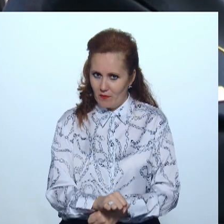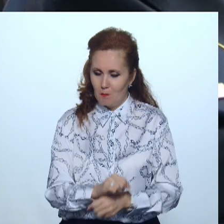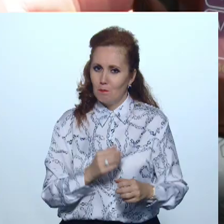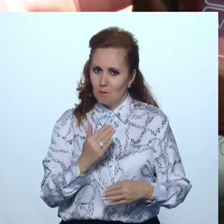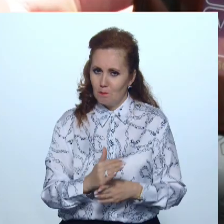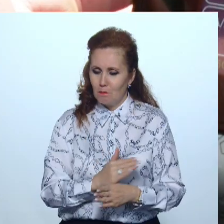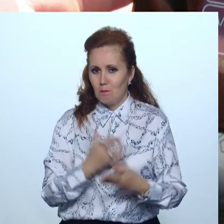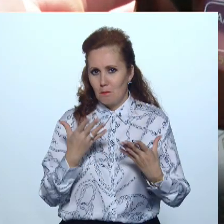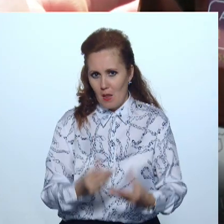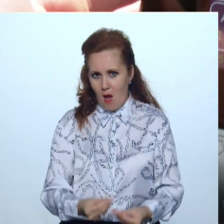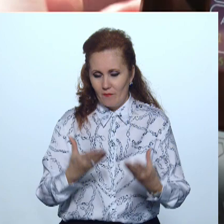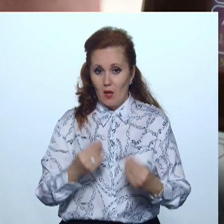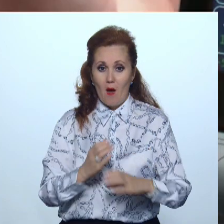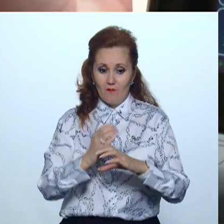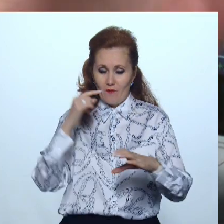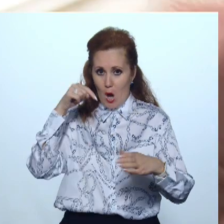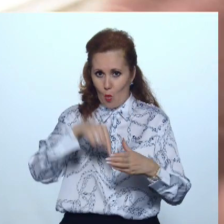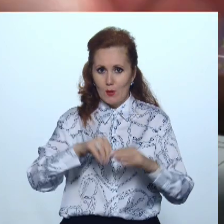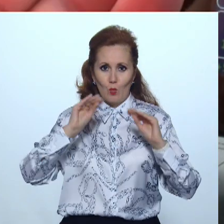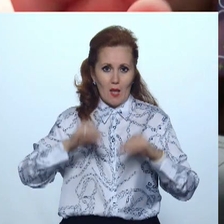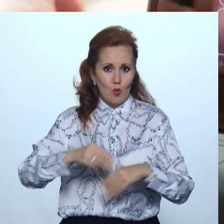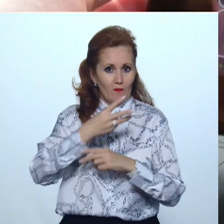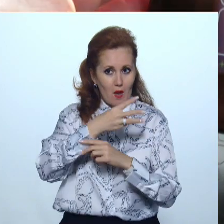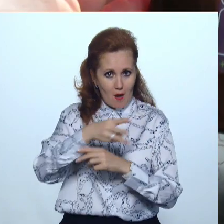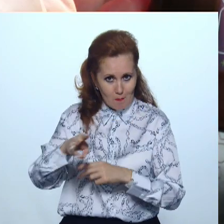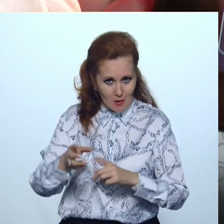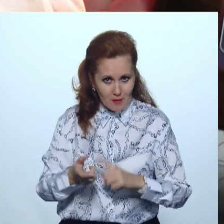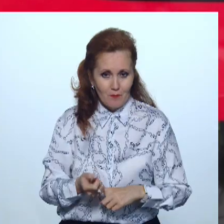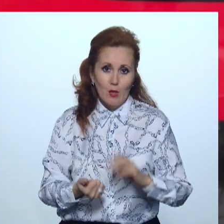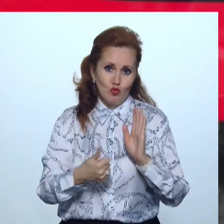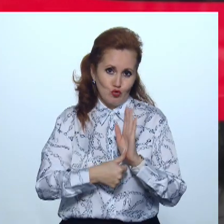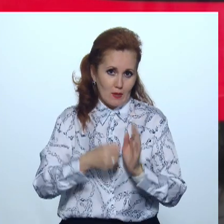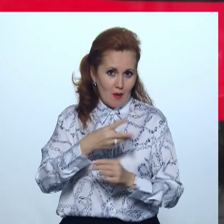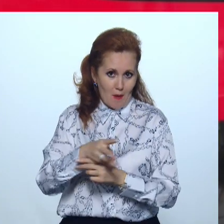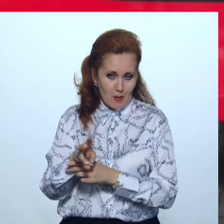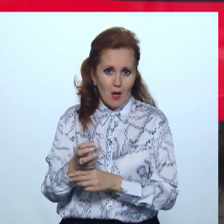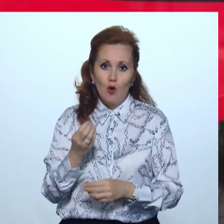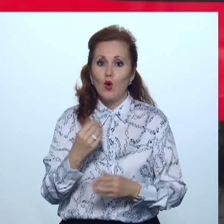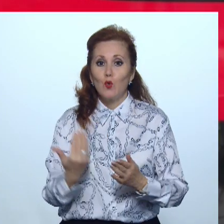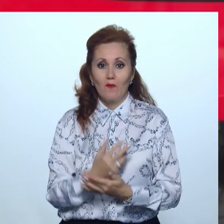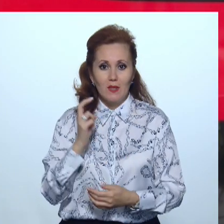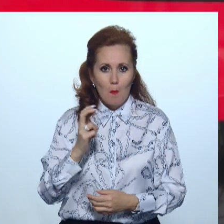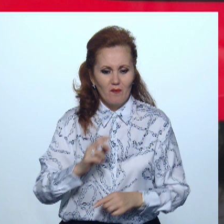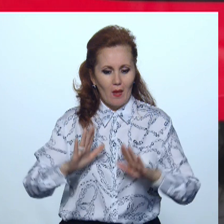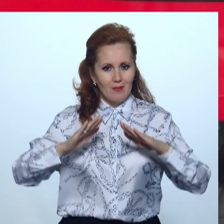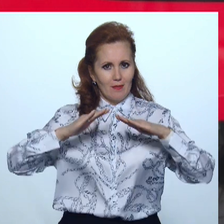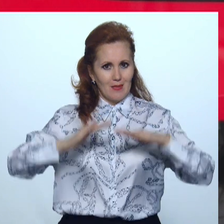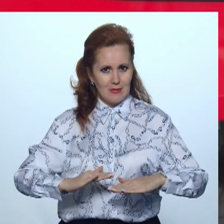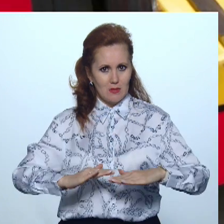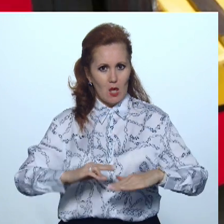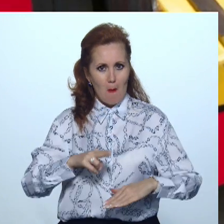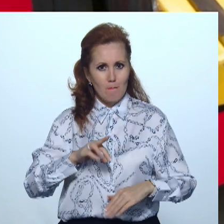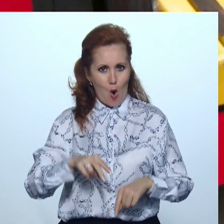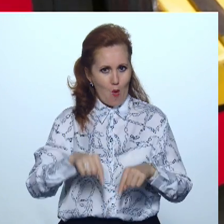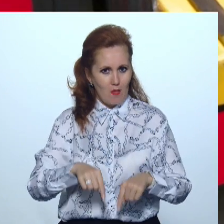В салоне, в вагоне установлены камеры, 6 камер. А еще новый трамвай низкопольный. Такой впервые